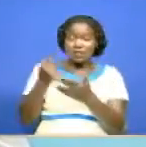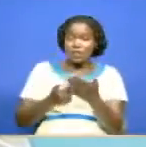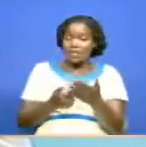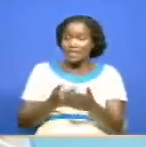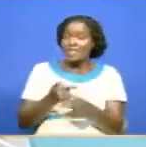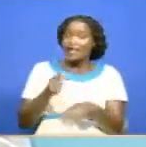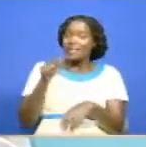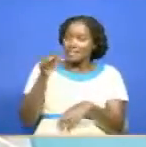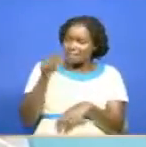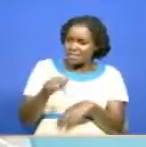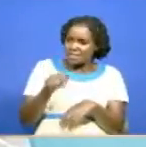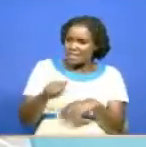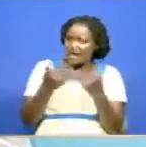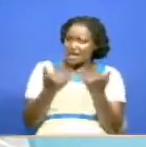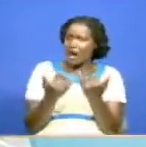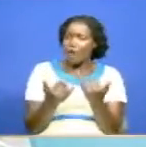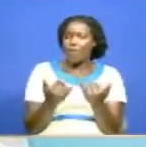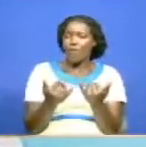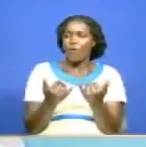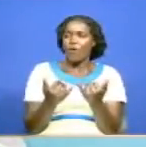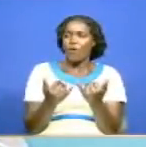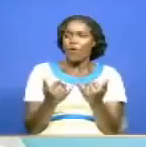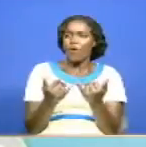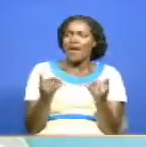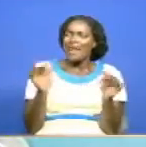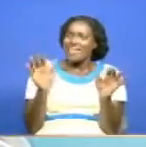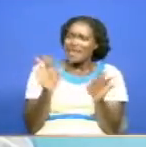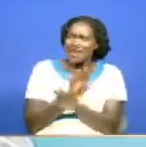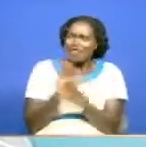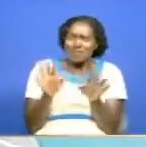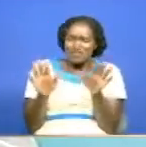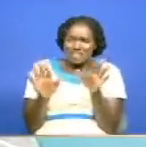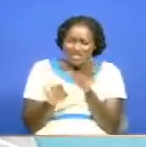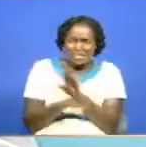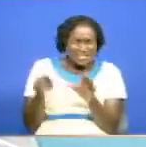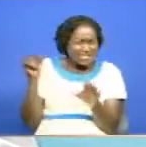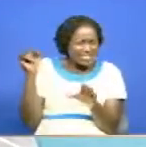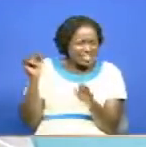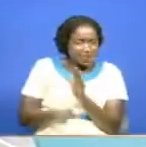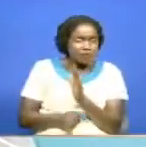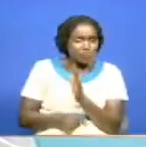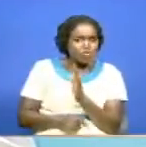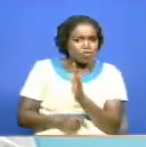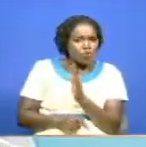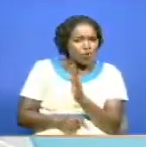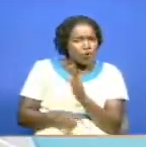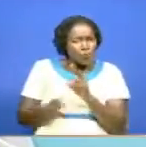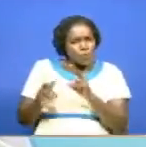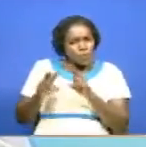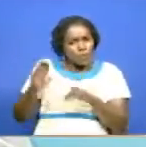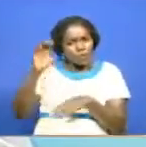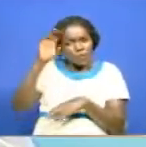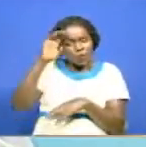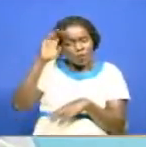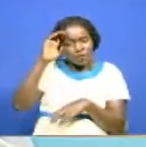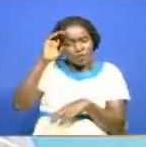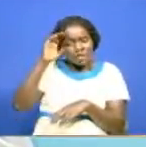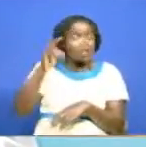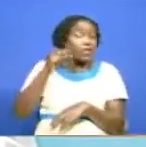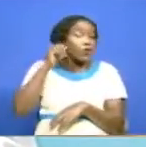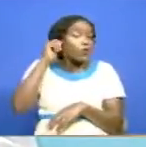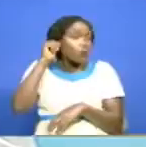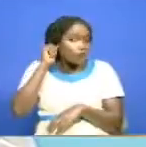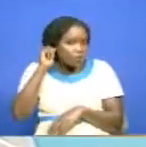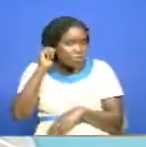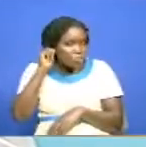hii sasa tunaenda kuangalia haya mambo sawa sawa na tumesikia. Tukasitisha mara ya 2. Ndio sasa ilipofika mara